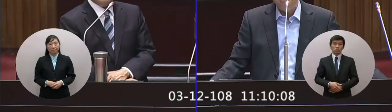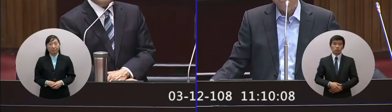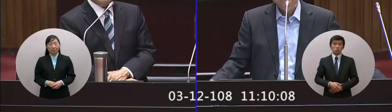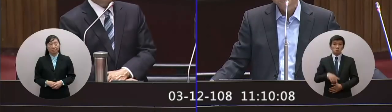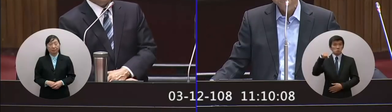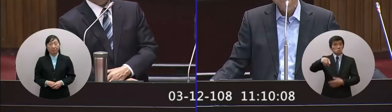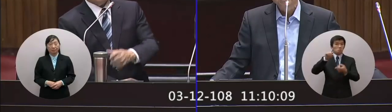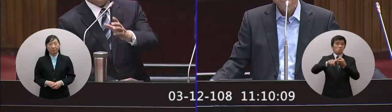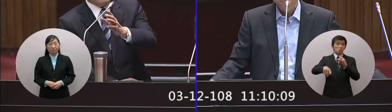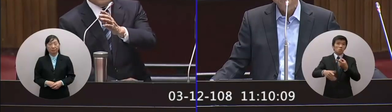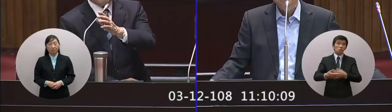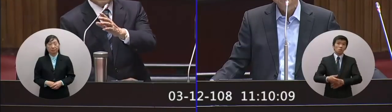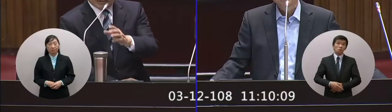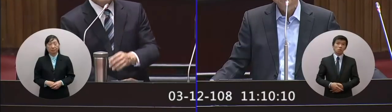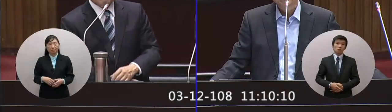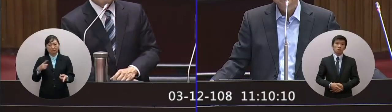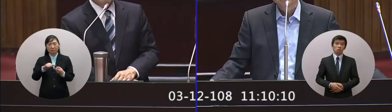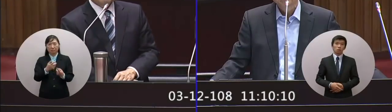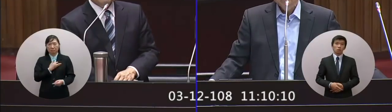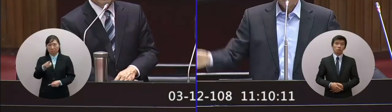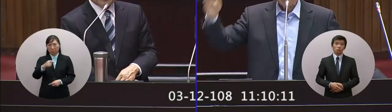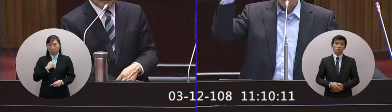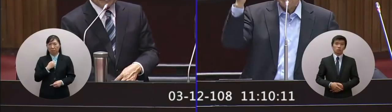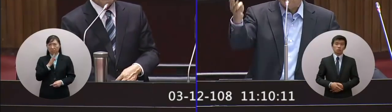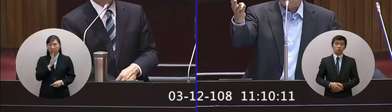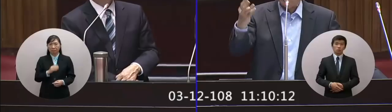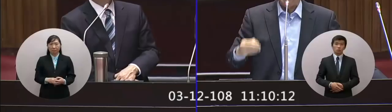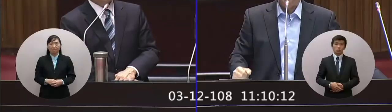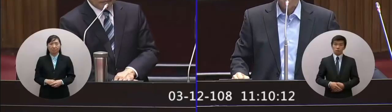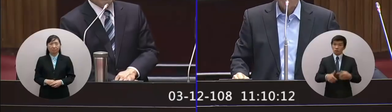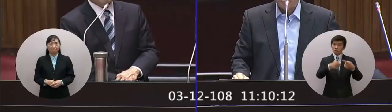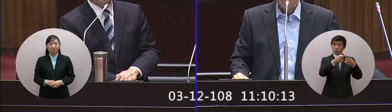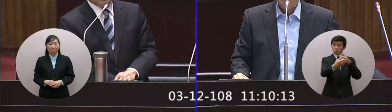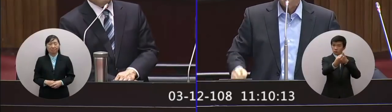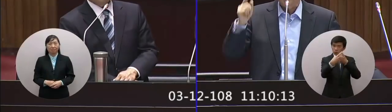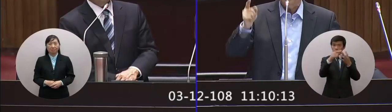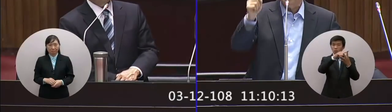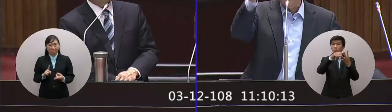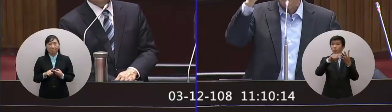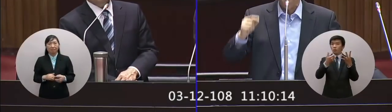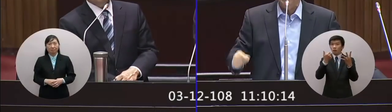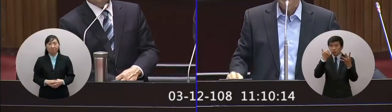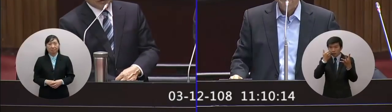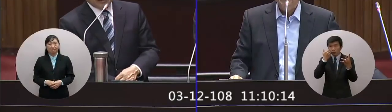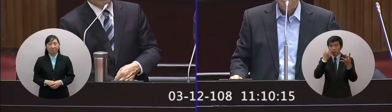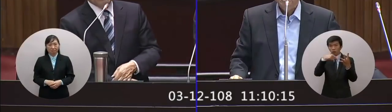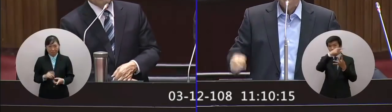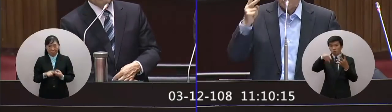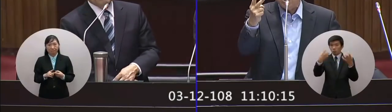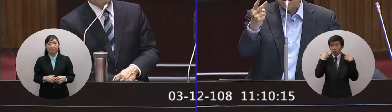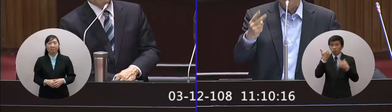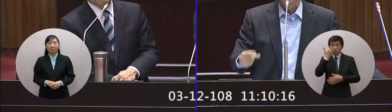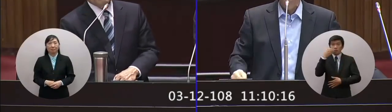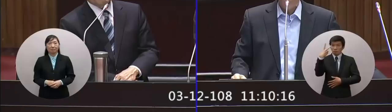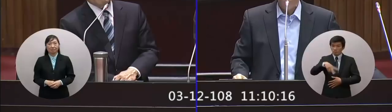合不合理啊？ 这个应该让委员知道， 第一个要给我知道嘛，对不对？ 对， 到底谁在负责嘛？ 哎，